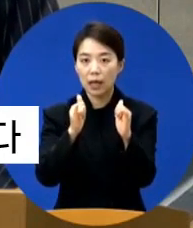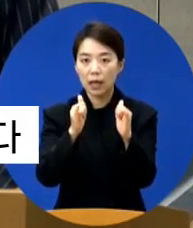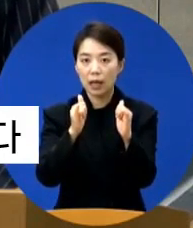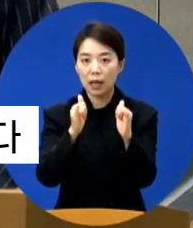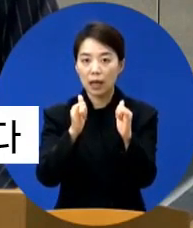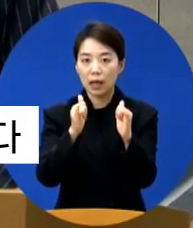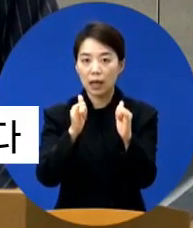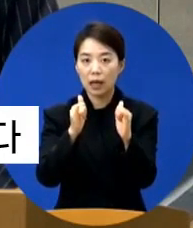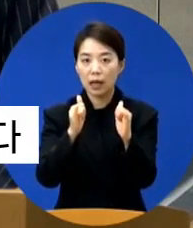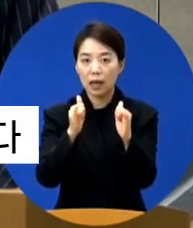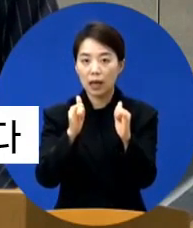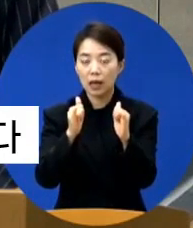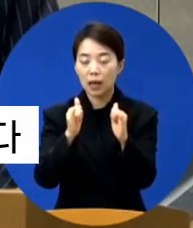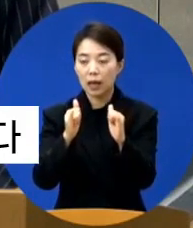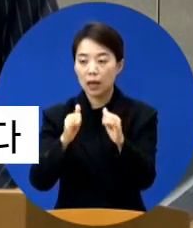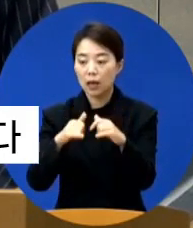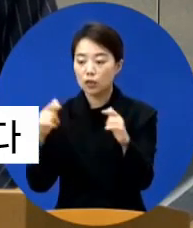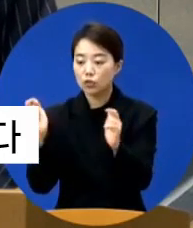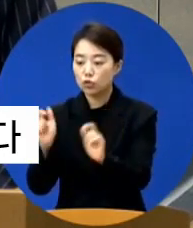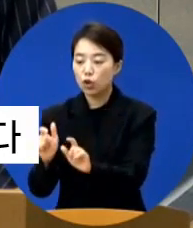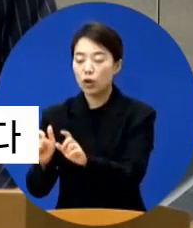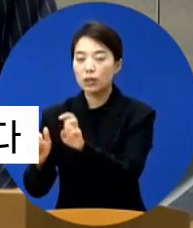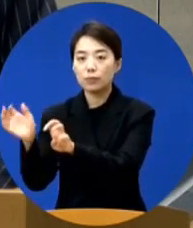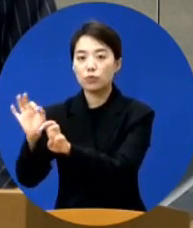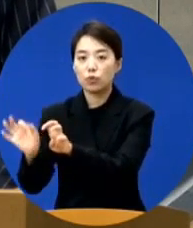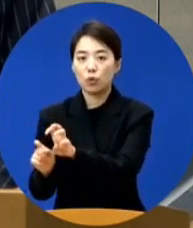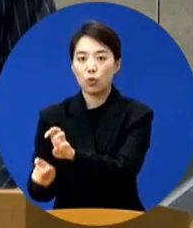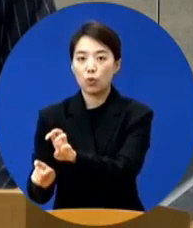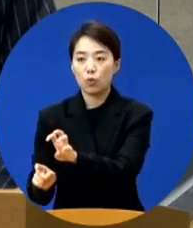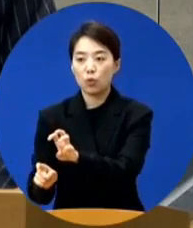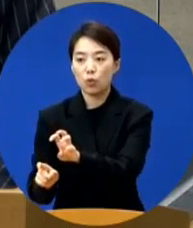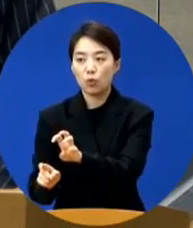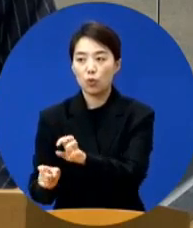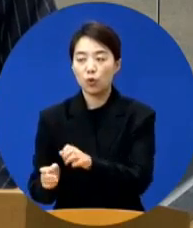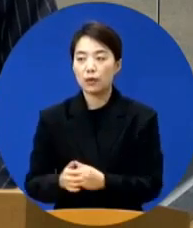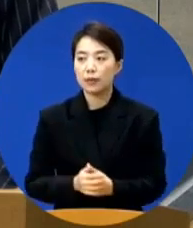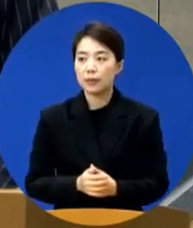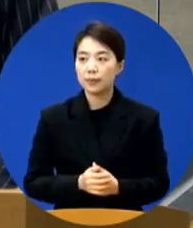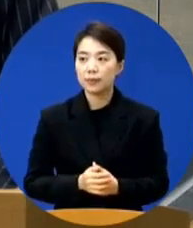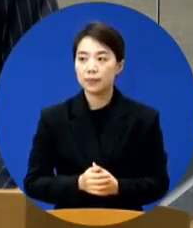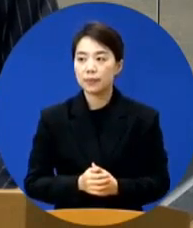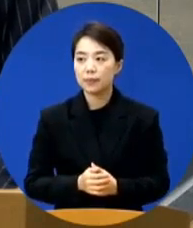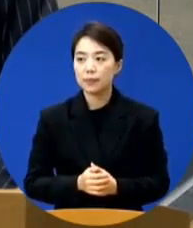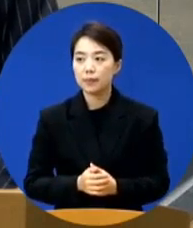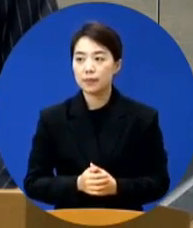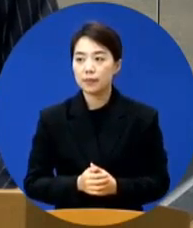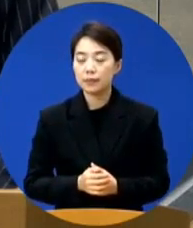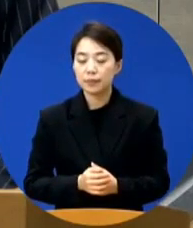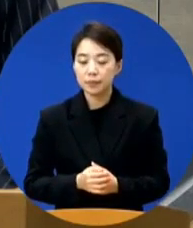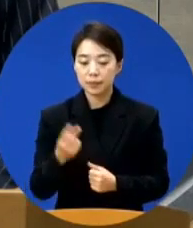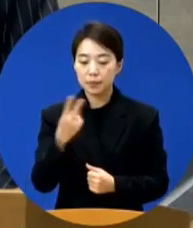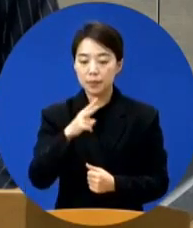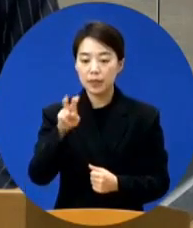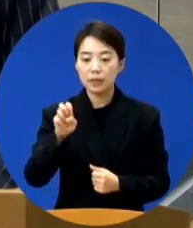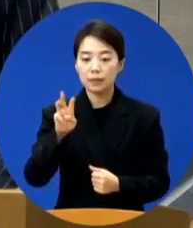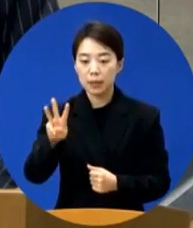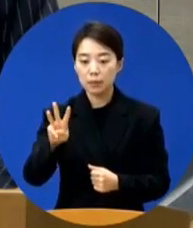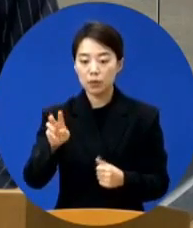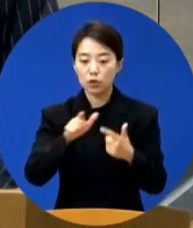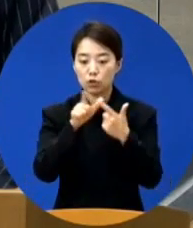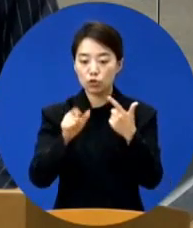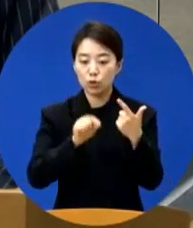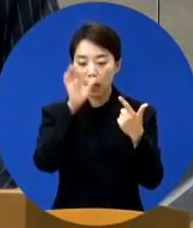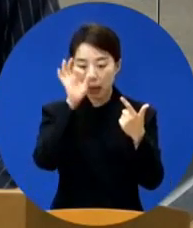예측했던 거에 30%밖에 인원이 안 늘어났습니다. 그런데 이제 23년 6월에 보면은